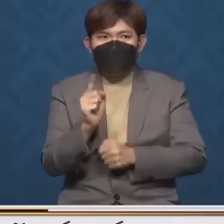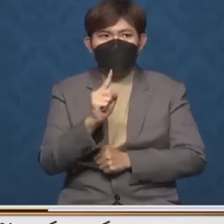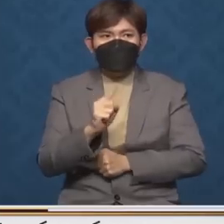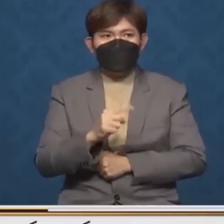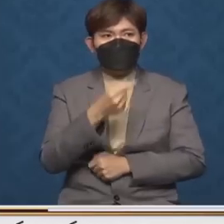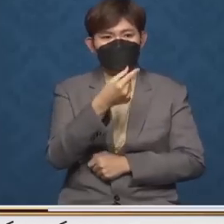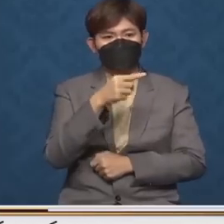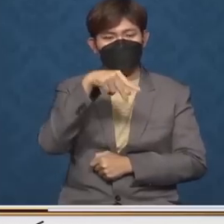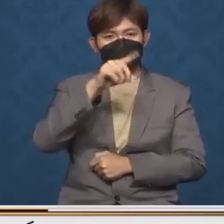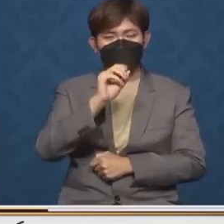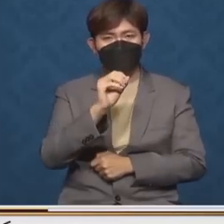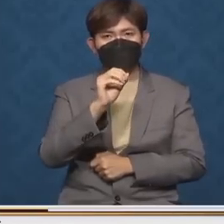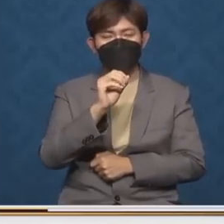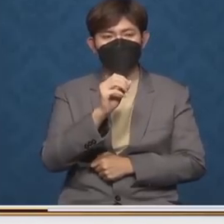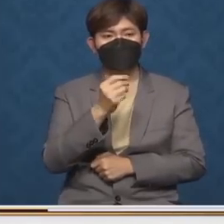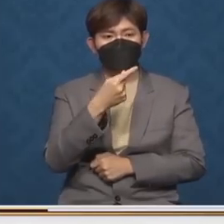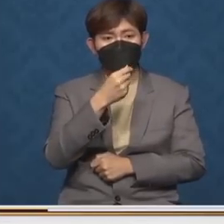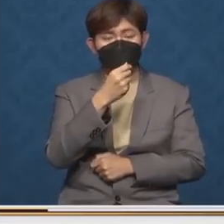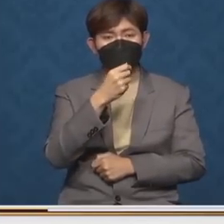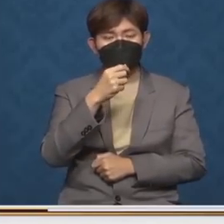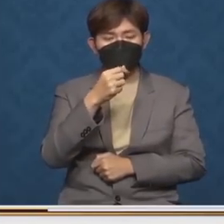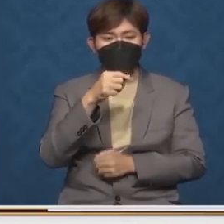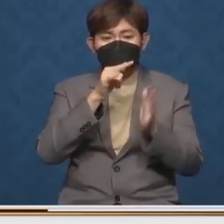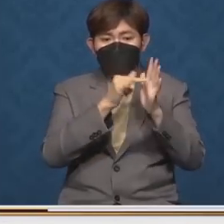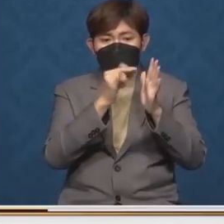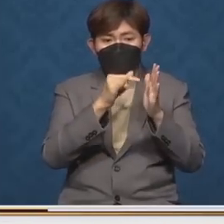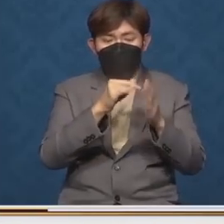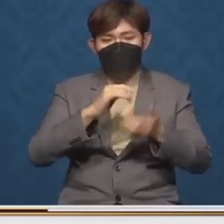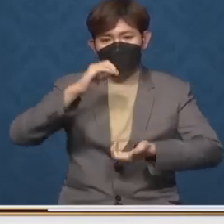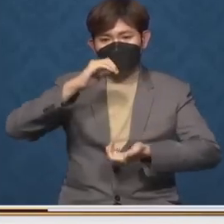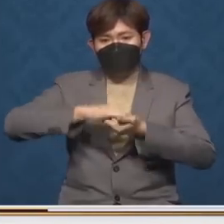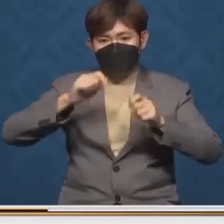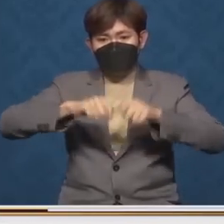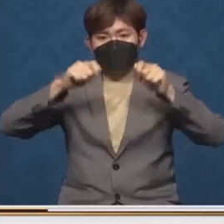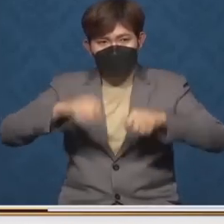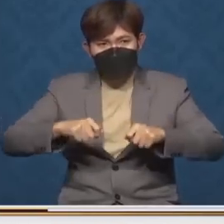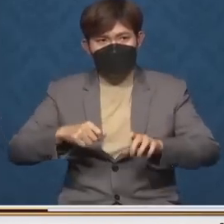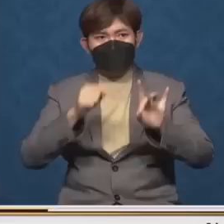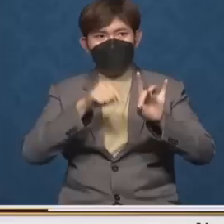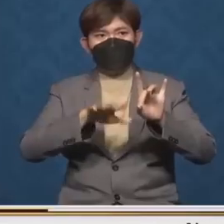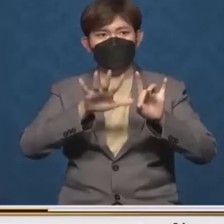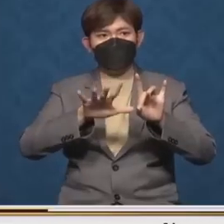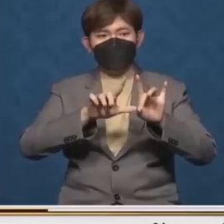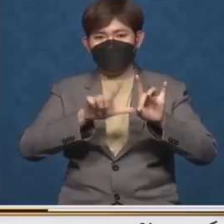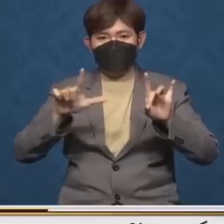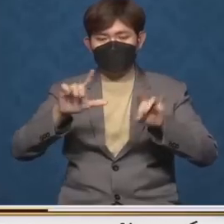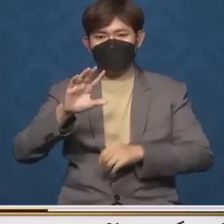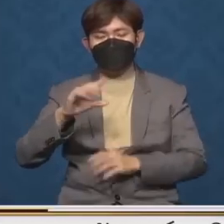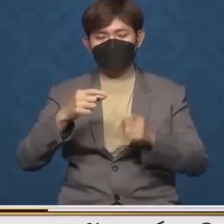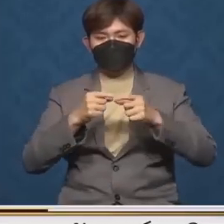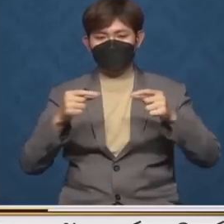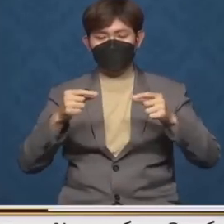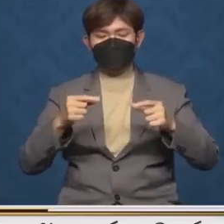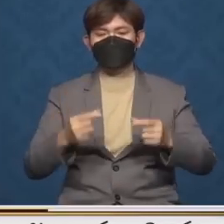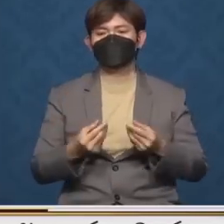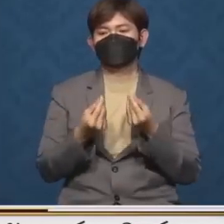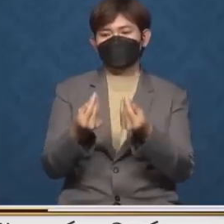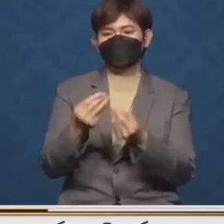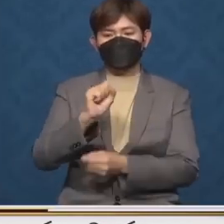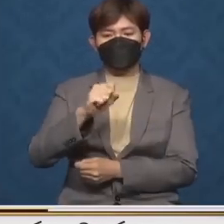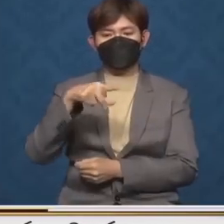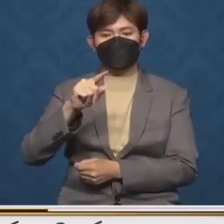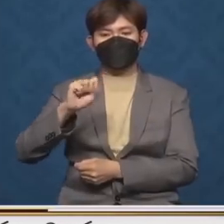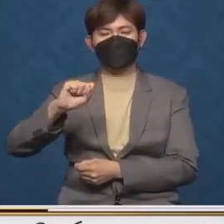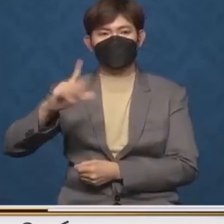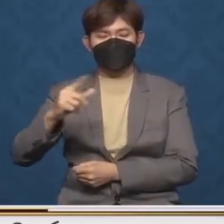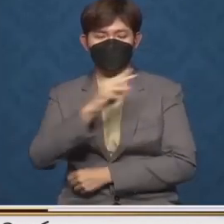นามสัญญาซื้อแบบตรวจได้ตนเอง 8.5 ล้านชุดให้สอปอสอชอแล้วลงพยับาร